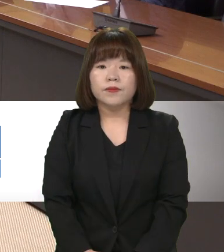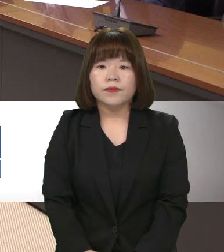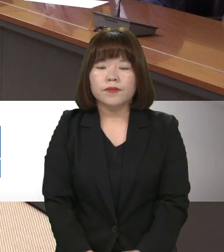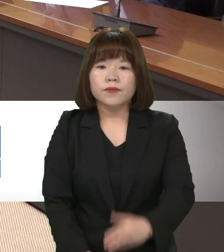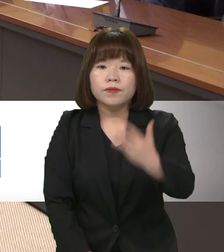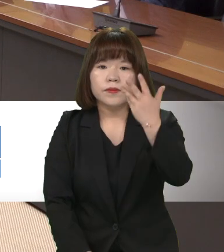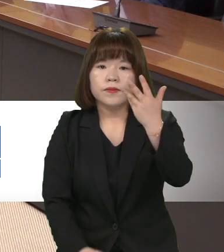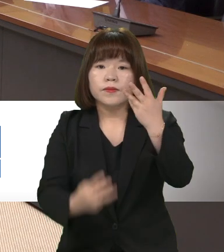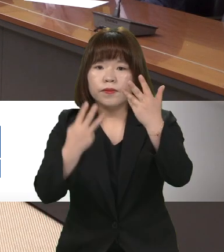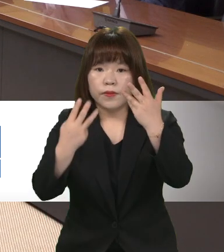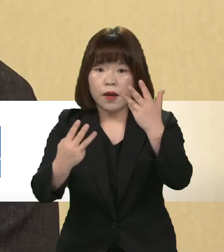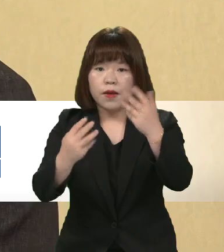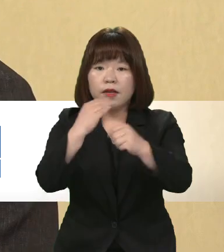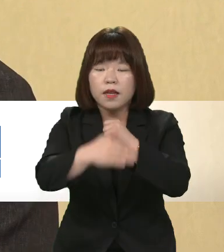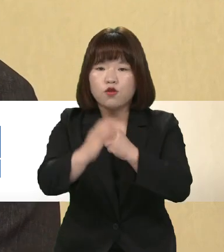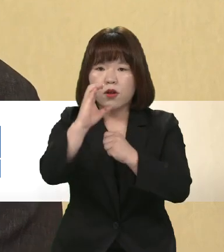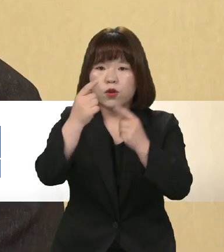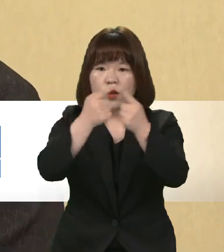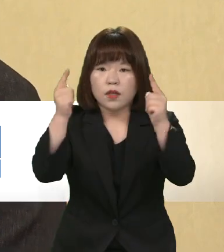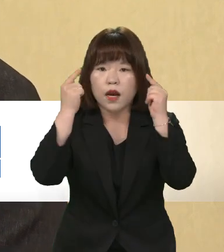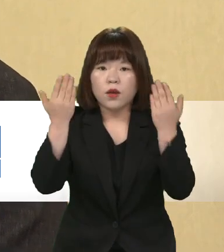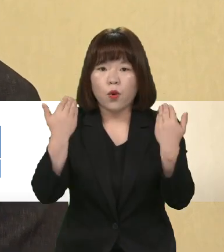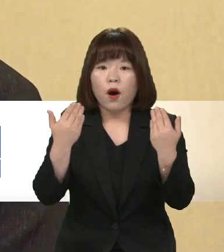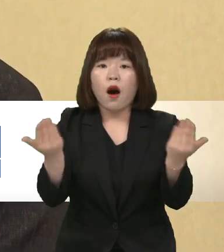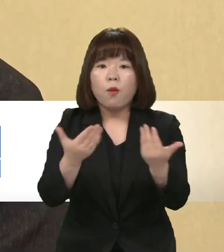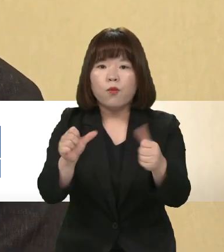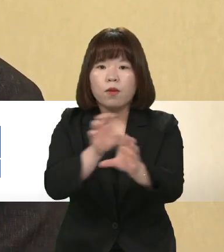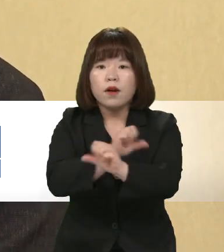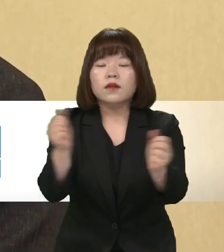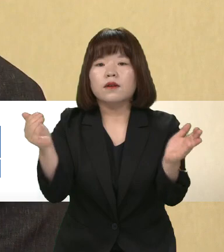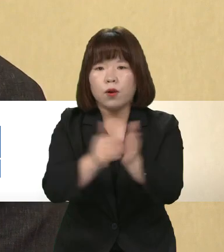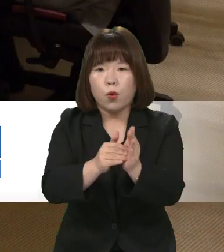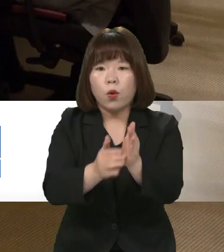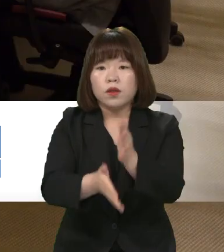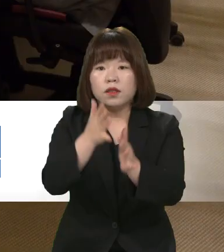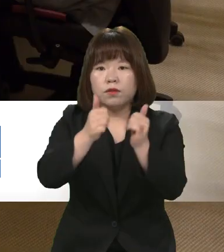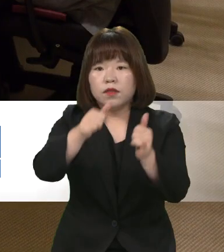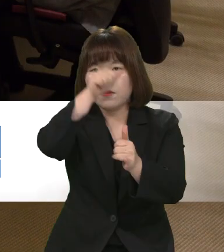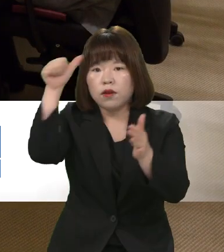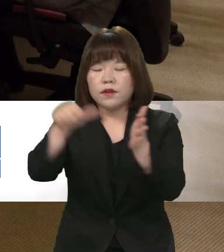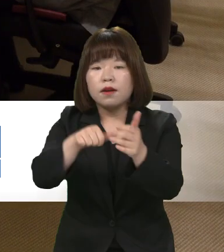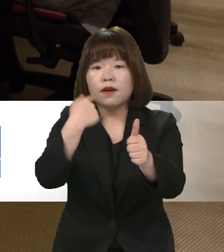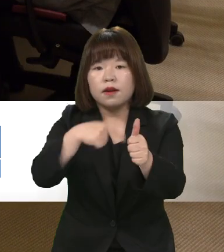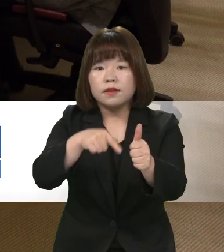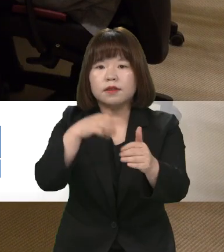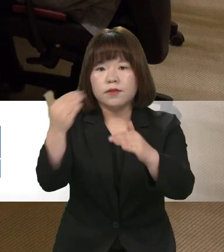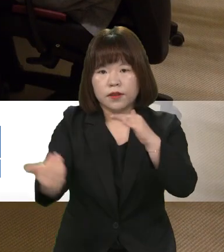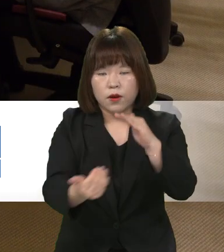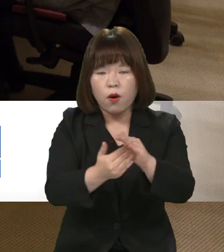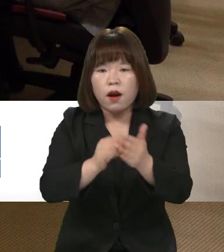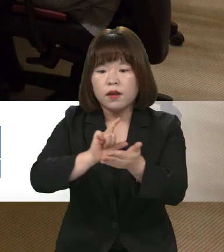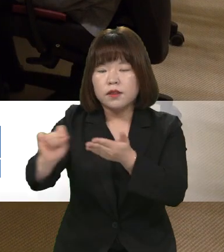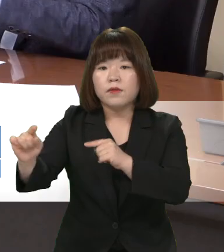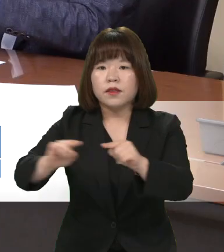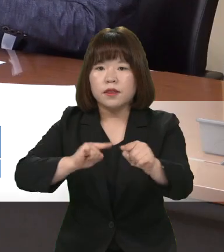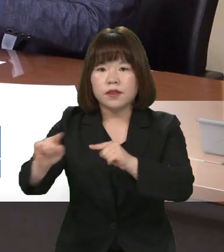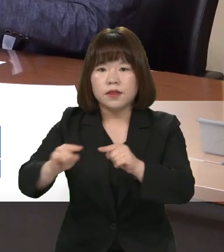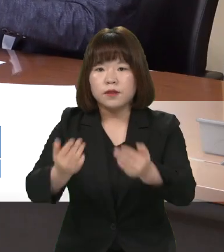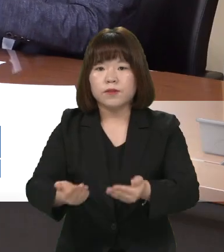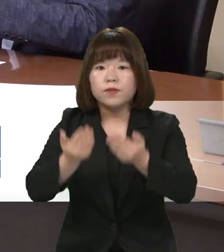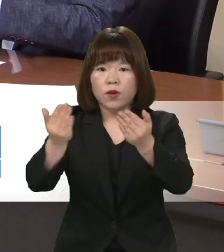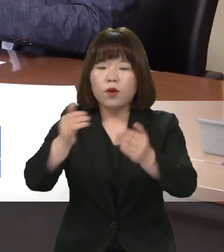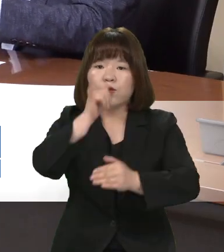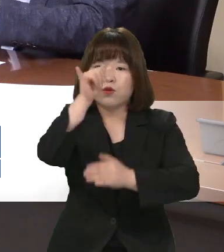포항 씨는 3일 대부 가톨릭대학교 와 업무협약을 체결하고 시민의 평생학습 실험 과 지방 자치 행정 에 헌신할